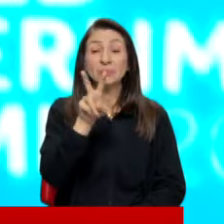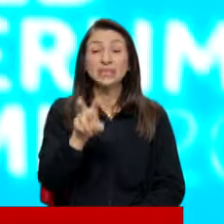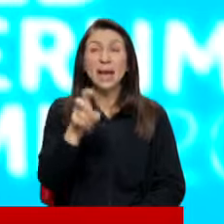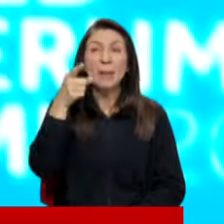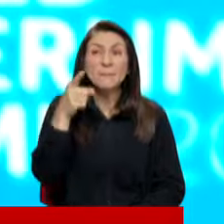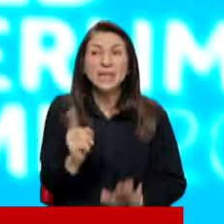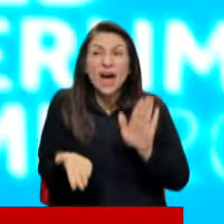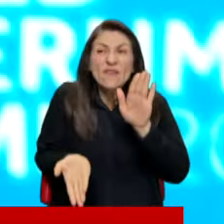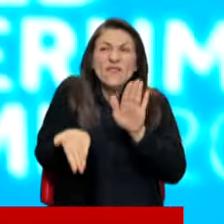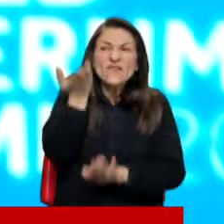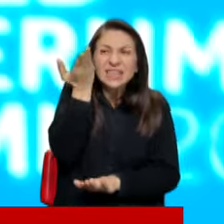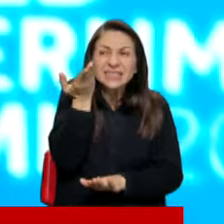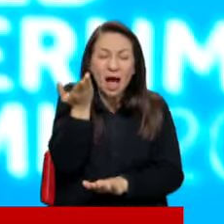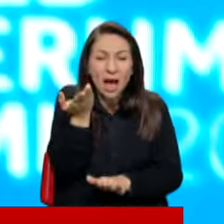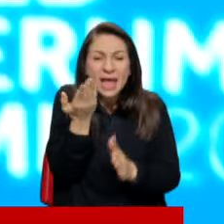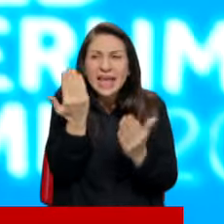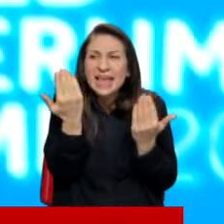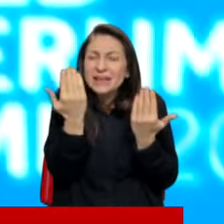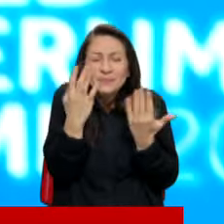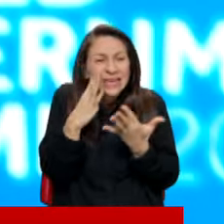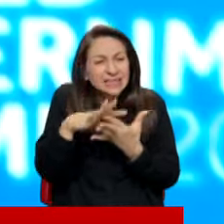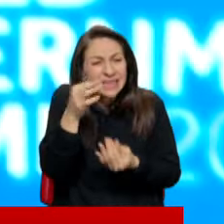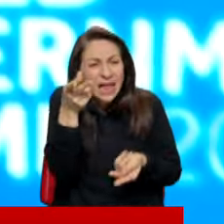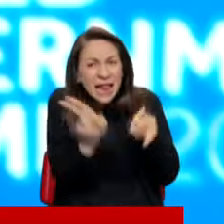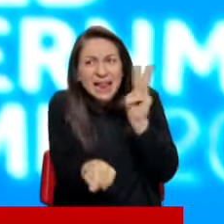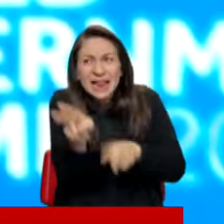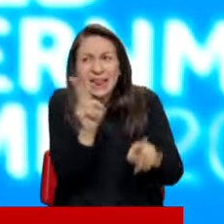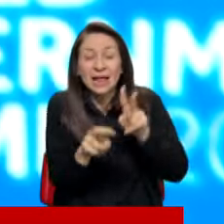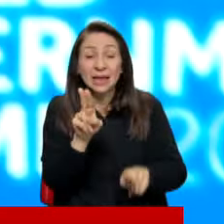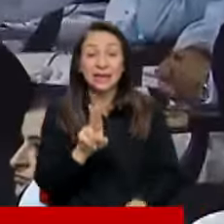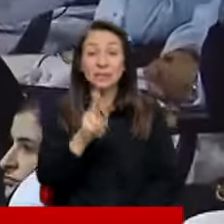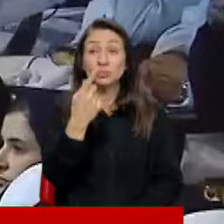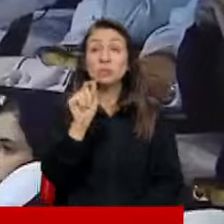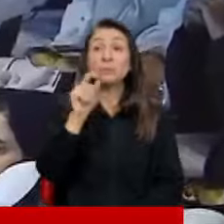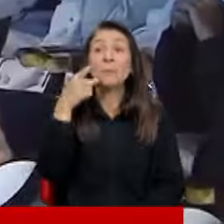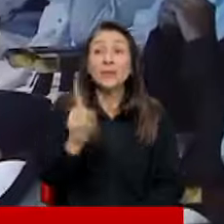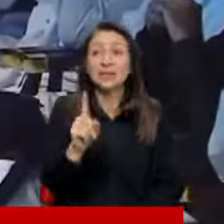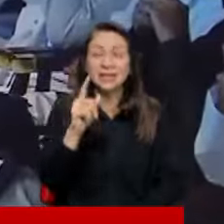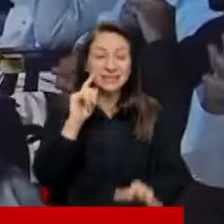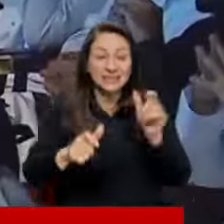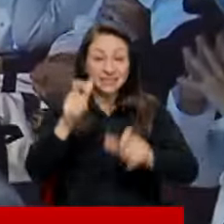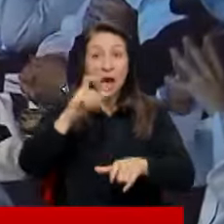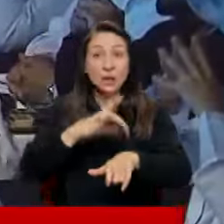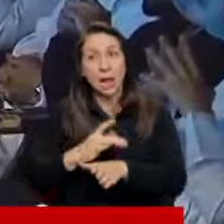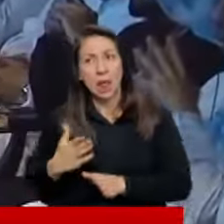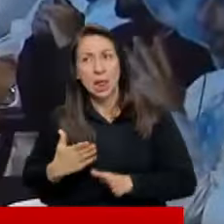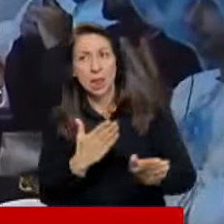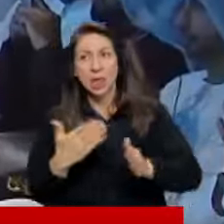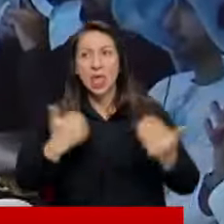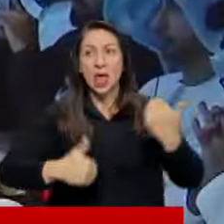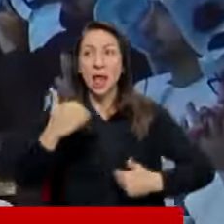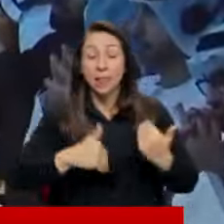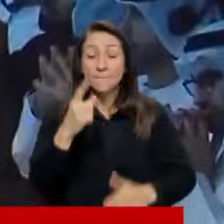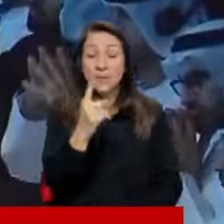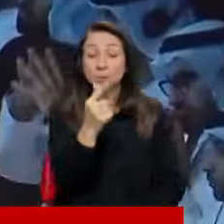28 binden fazla masumun hayatına mal olan 70 bine yakın sivilin yaralandığı,